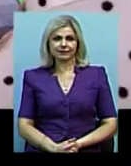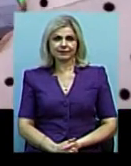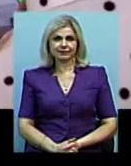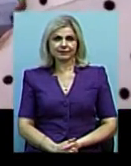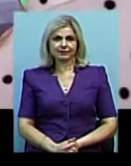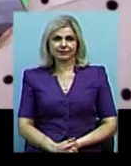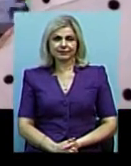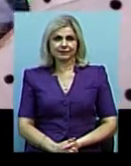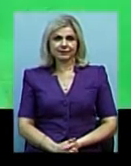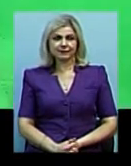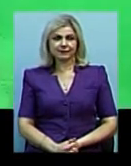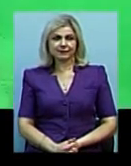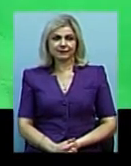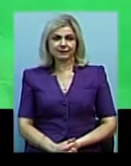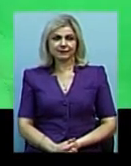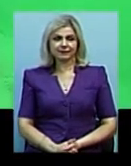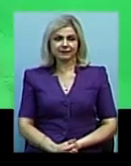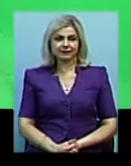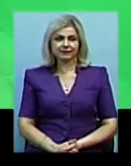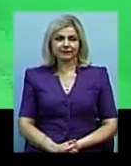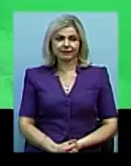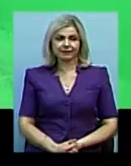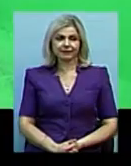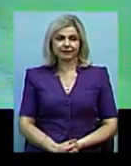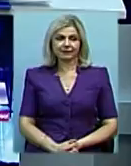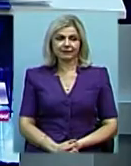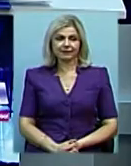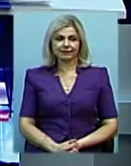Світлана Кльосова, Олександр Пан, телевізійні новини Миколаївщини.